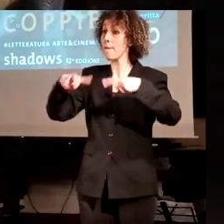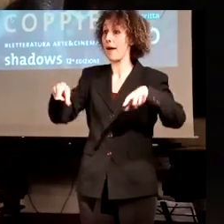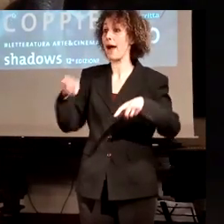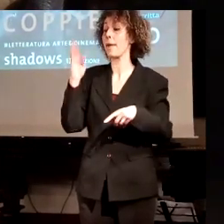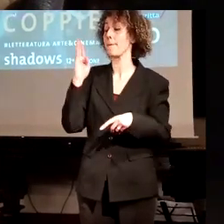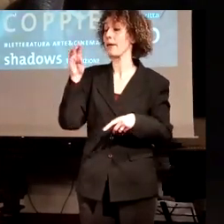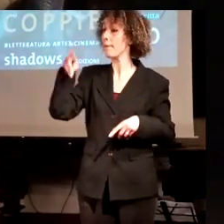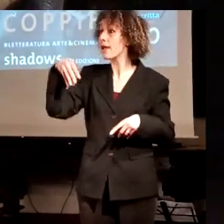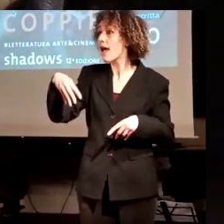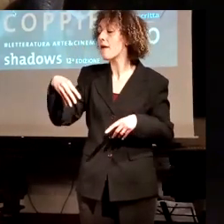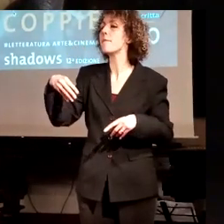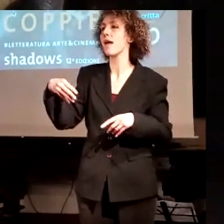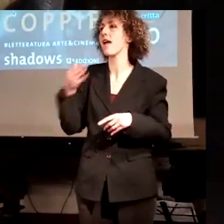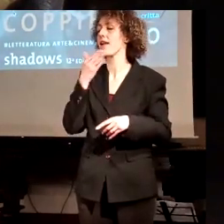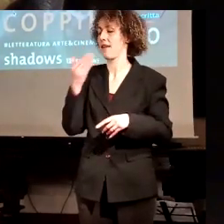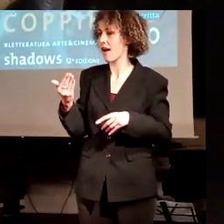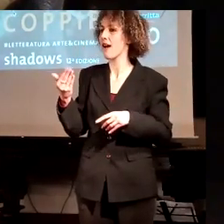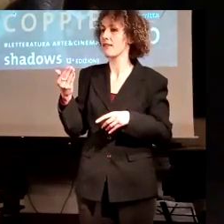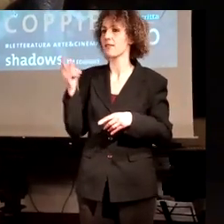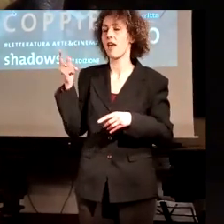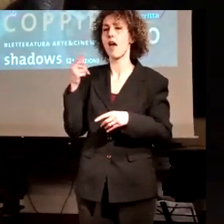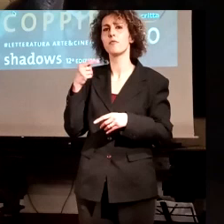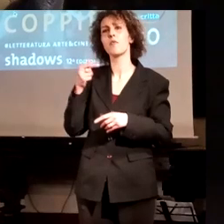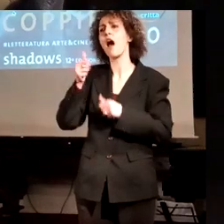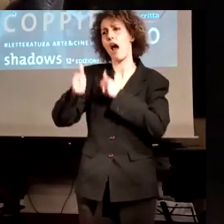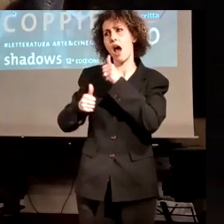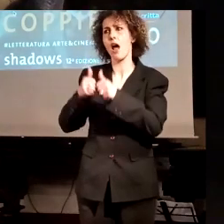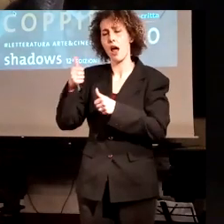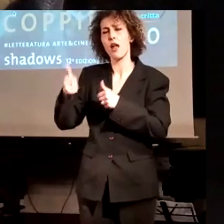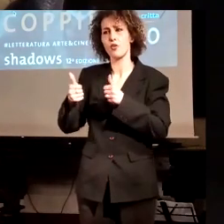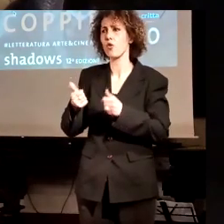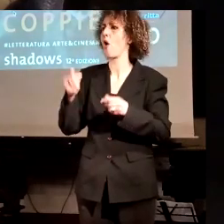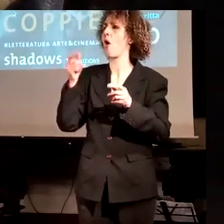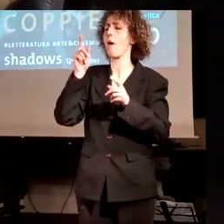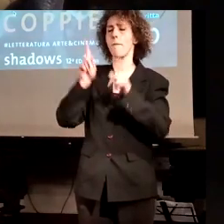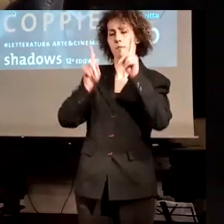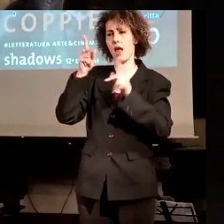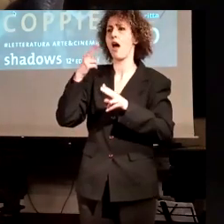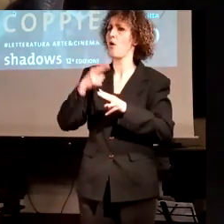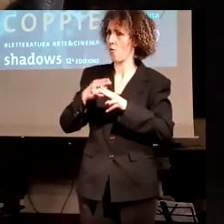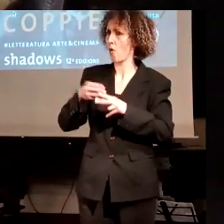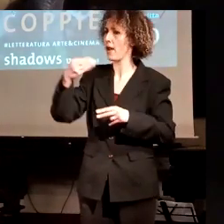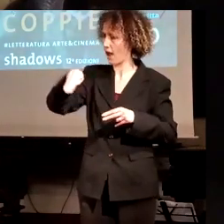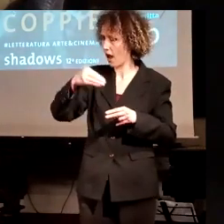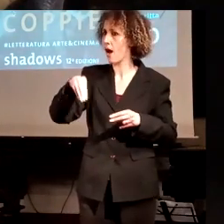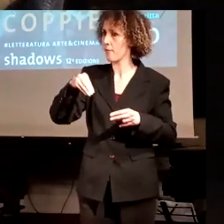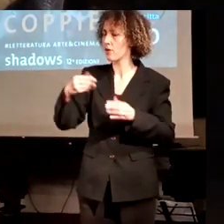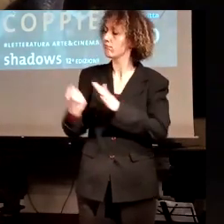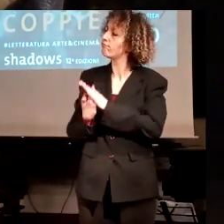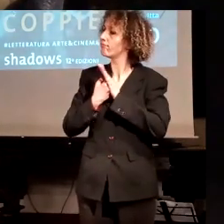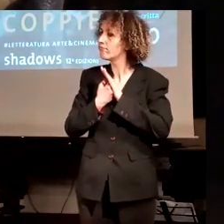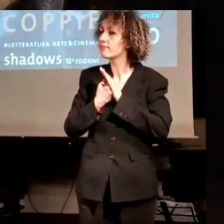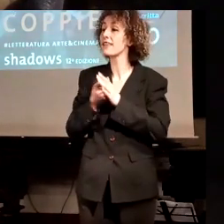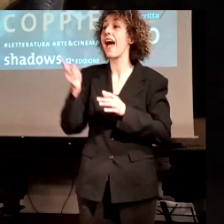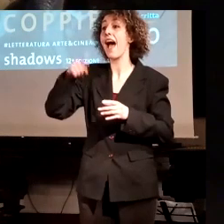consente tra l'altro di portare come sempre ormai da qualche anno strane coppie da napoli a roma a milano ma anche un nuovo amico della